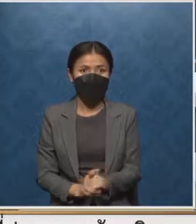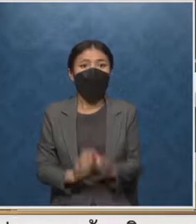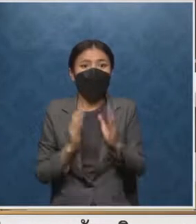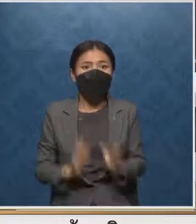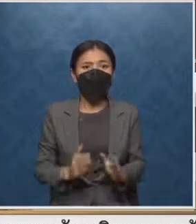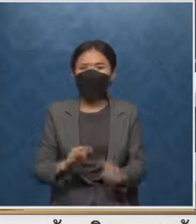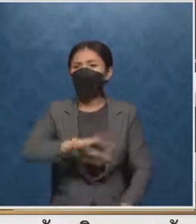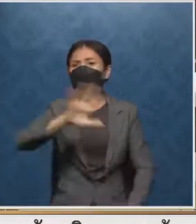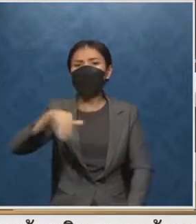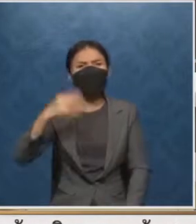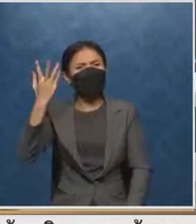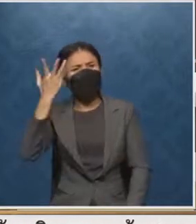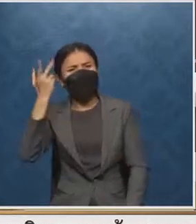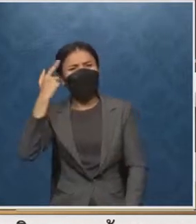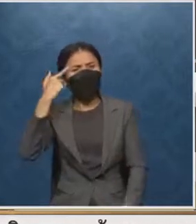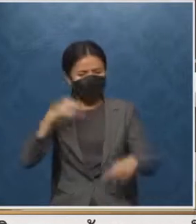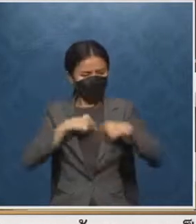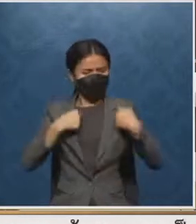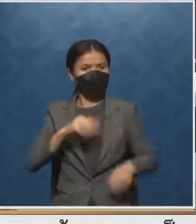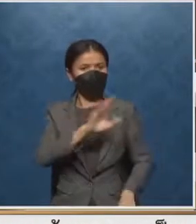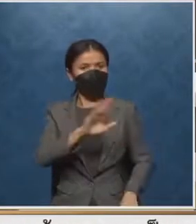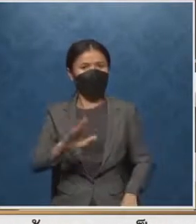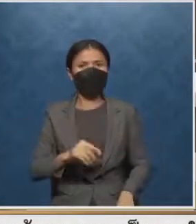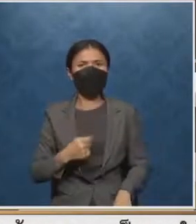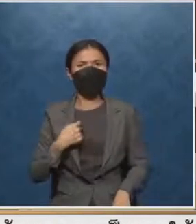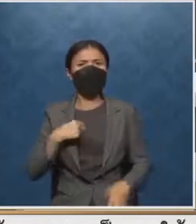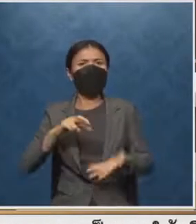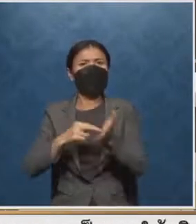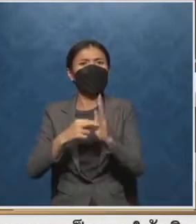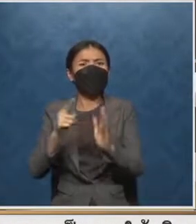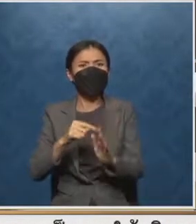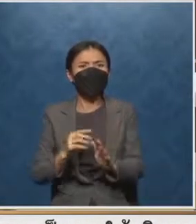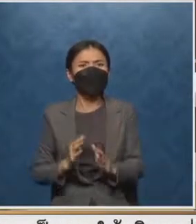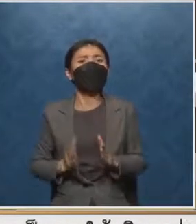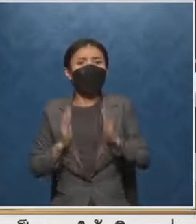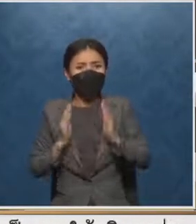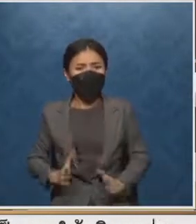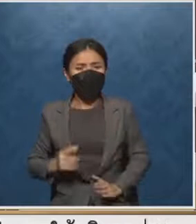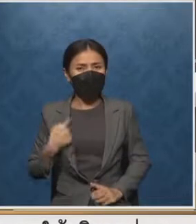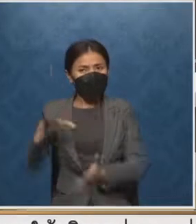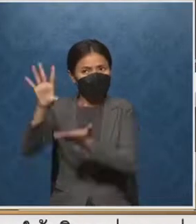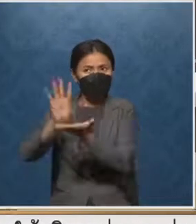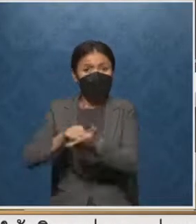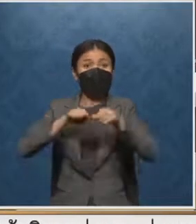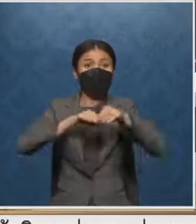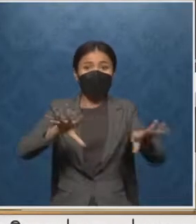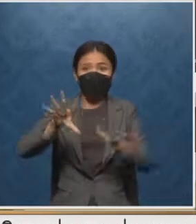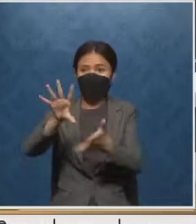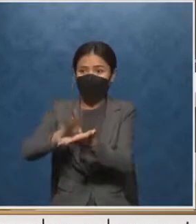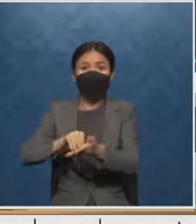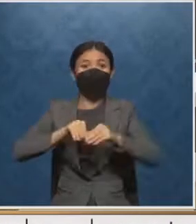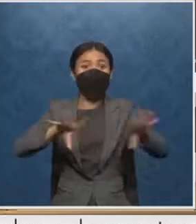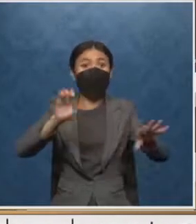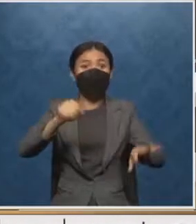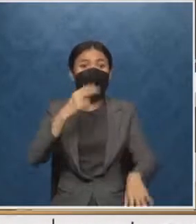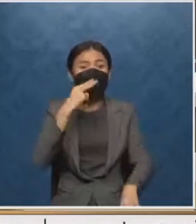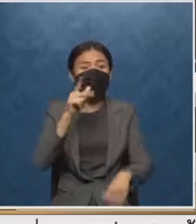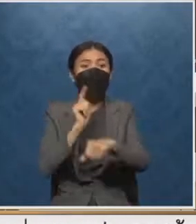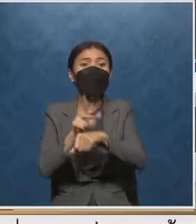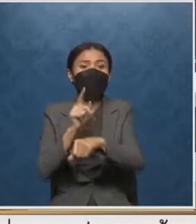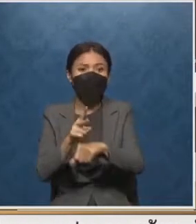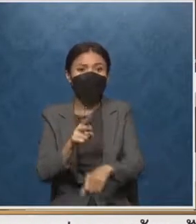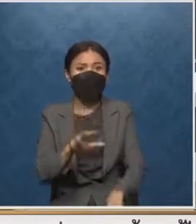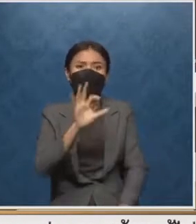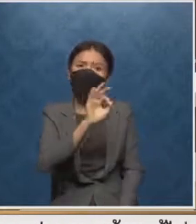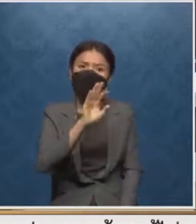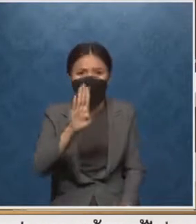มวลชนกับทุกคนสังเกตดูในสื่อโซเชียลมีเดียไม่ว่าจะเป็น